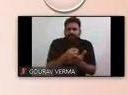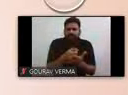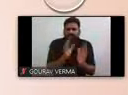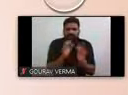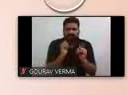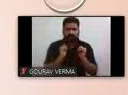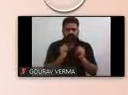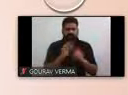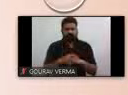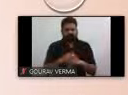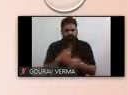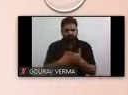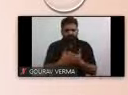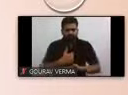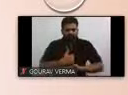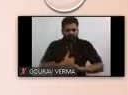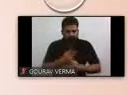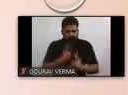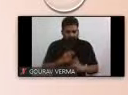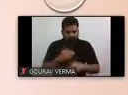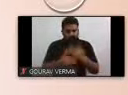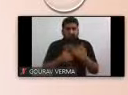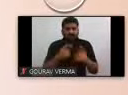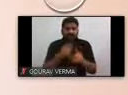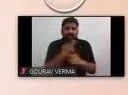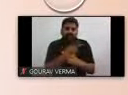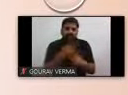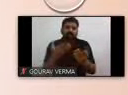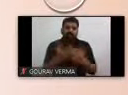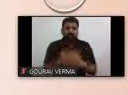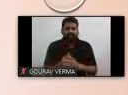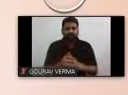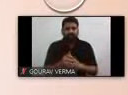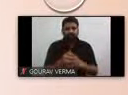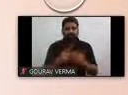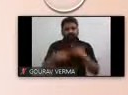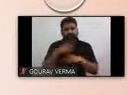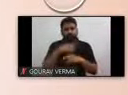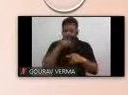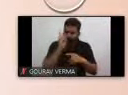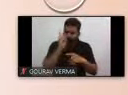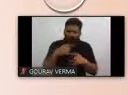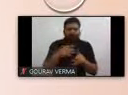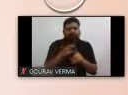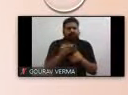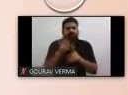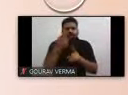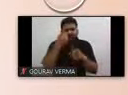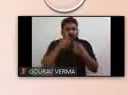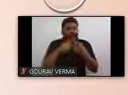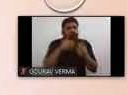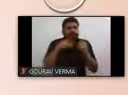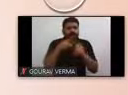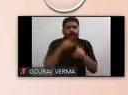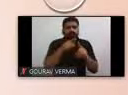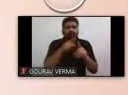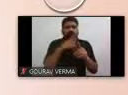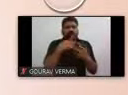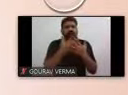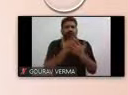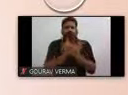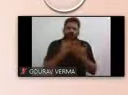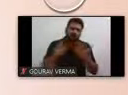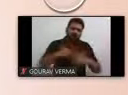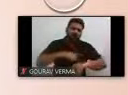are so many things. Following, taking turns. You have to take certain turns. You cannot fight for the swing all the